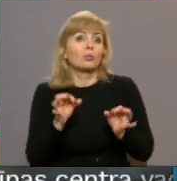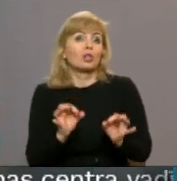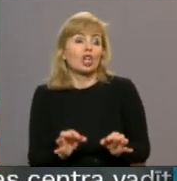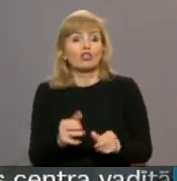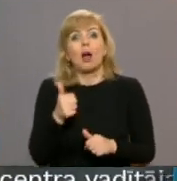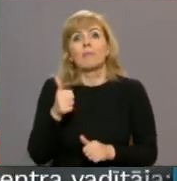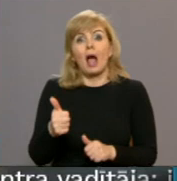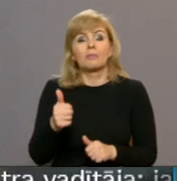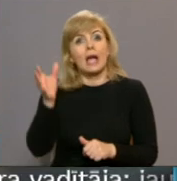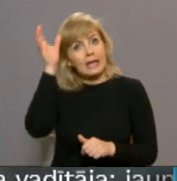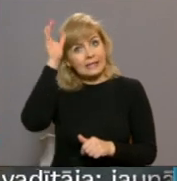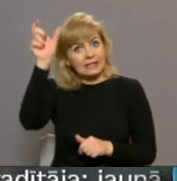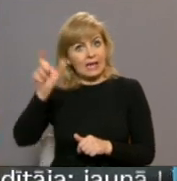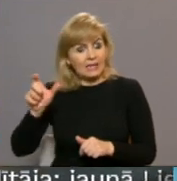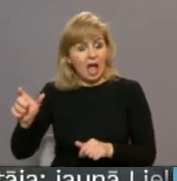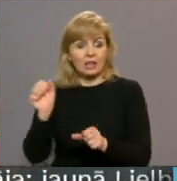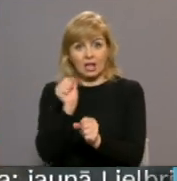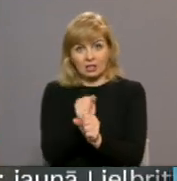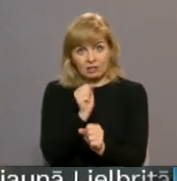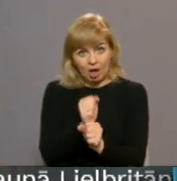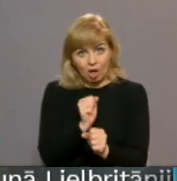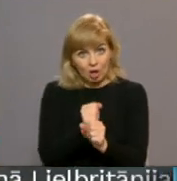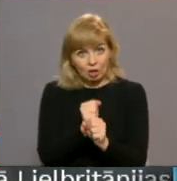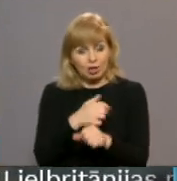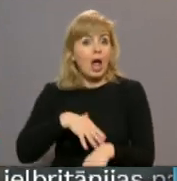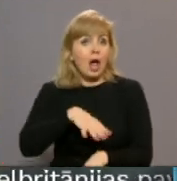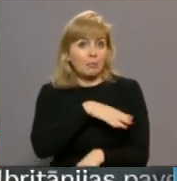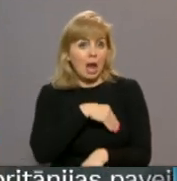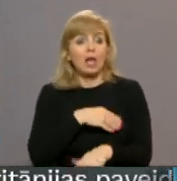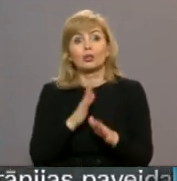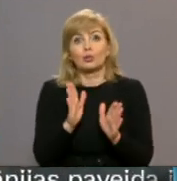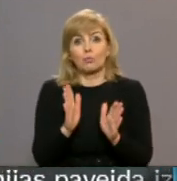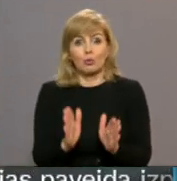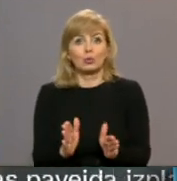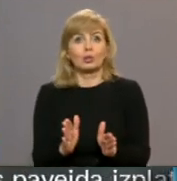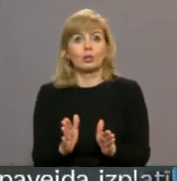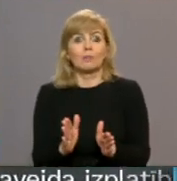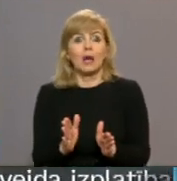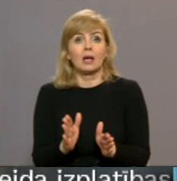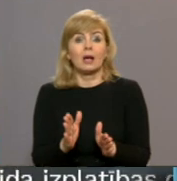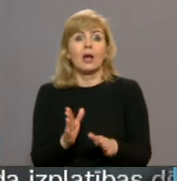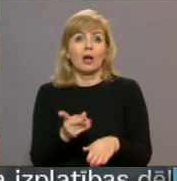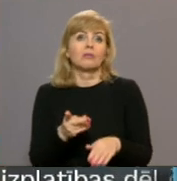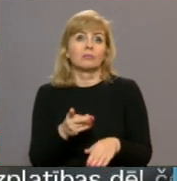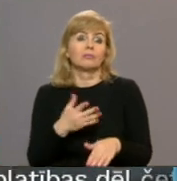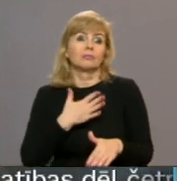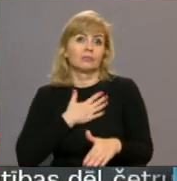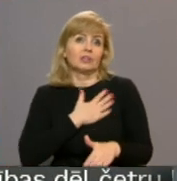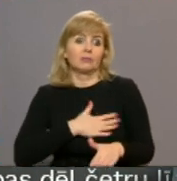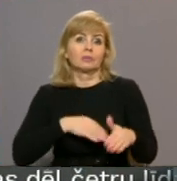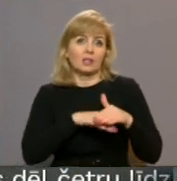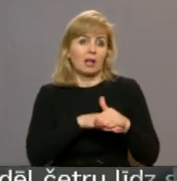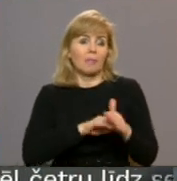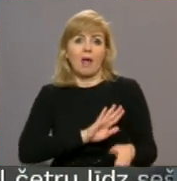kad ir zinātnieki strādājuši, un kad mēs būsim tie, kas šo imunitāti saglabāsim un ar šo te